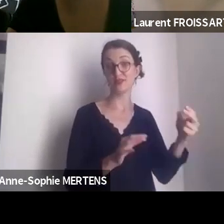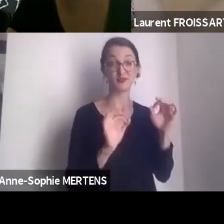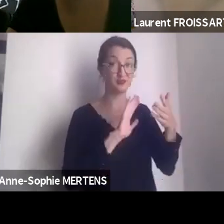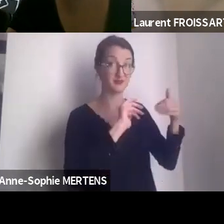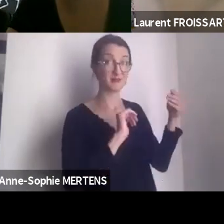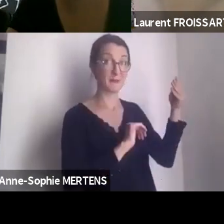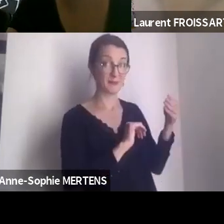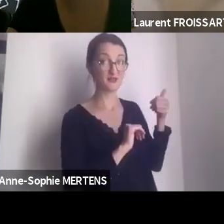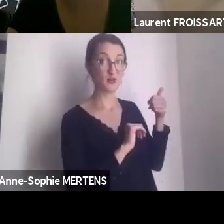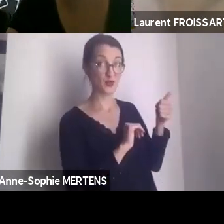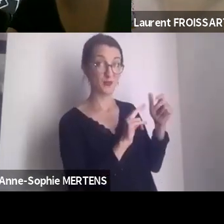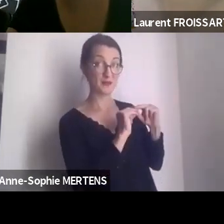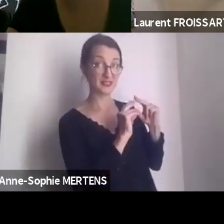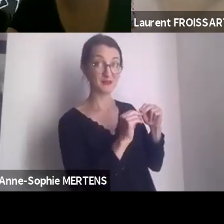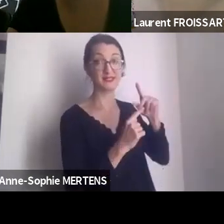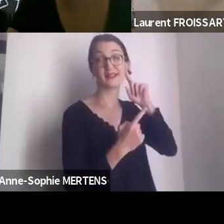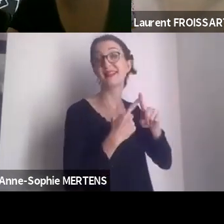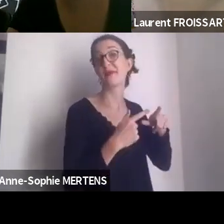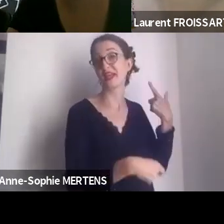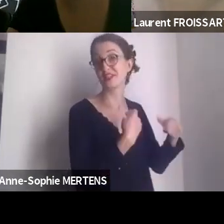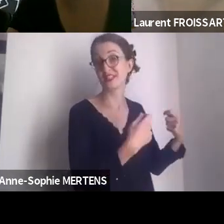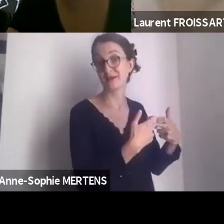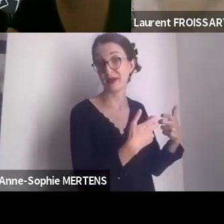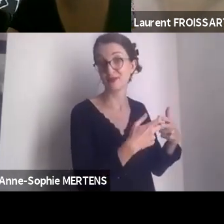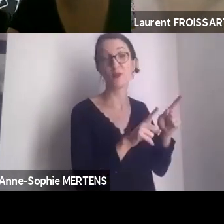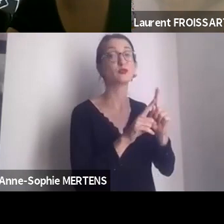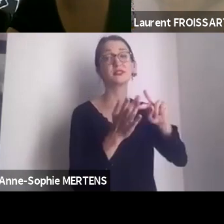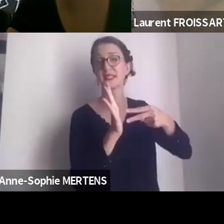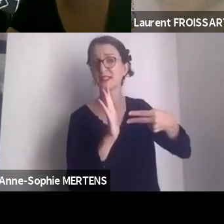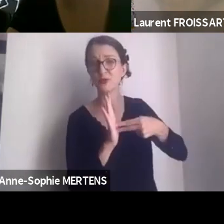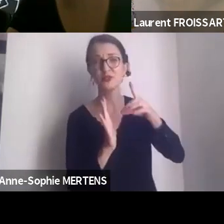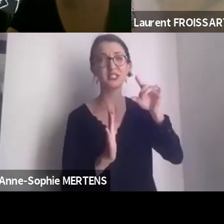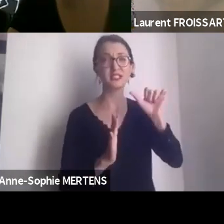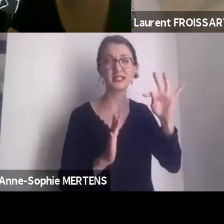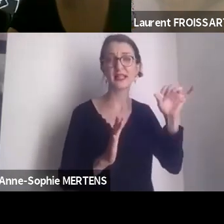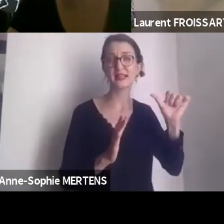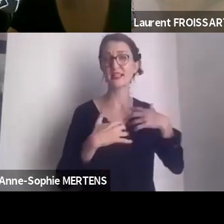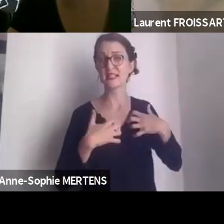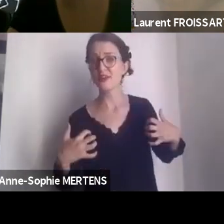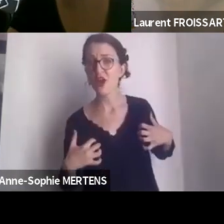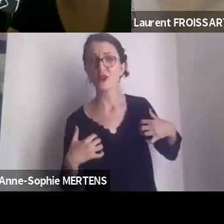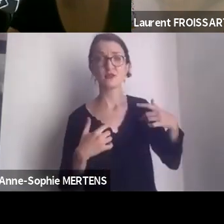la technologie, la data science, l'intelligence artificielle et ce qui va avec. Et moi, je m'occupe donc